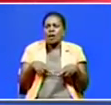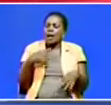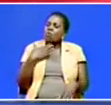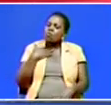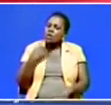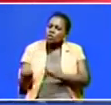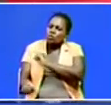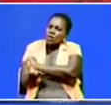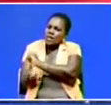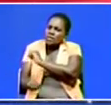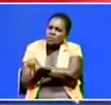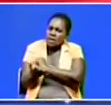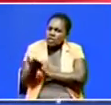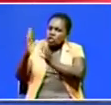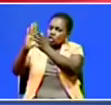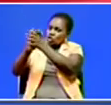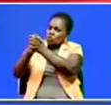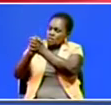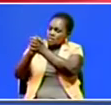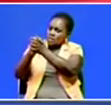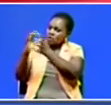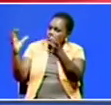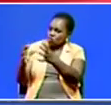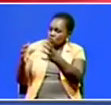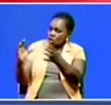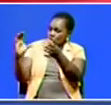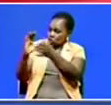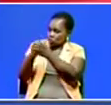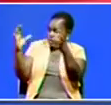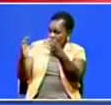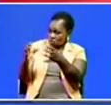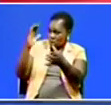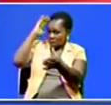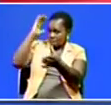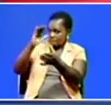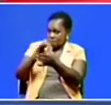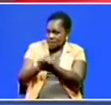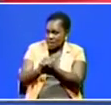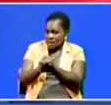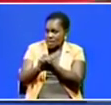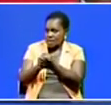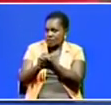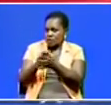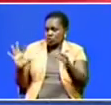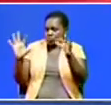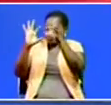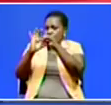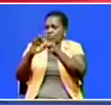nataka niwaeleze wanangwana wa Jubilee, sisi katika Jubilee tunaamini katika umoja wa